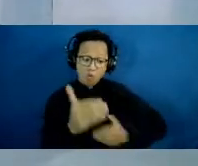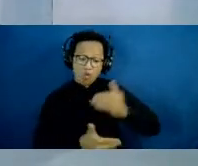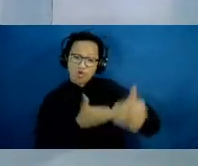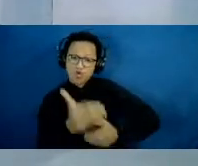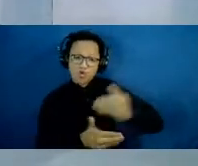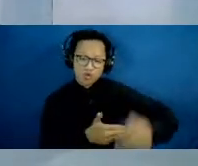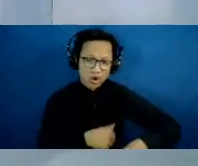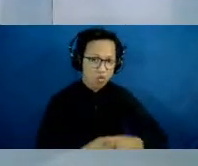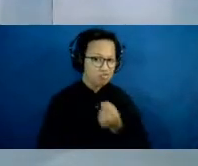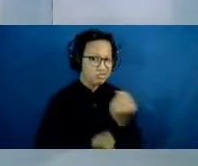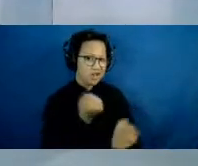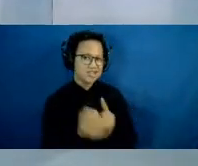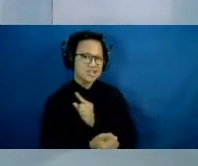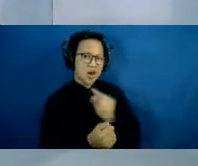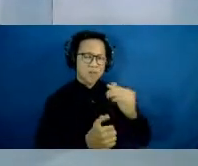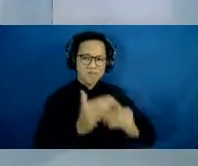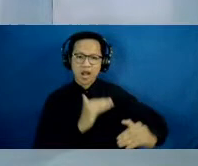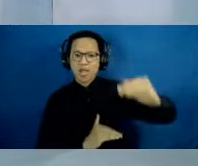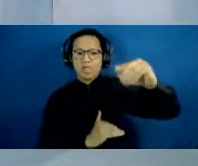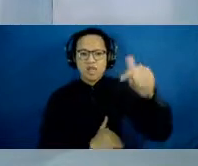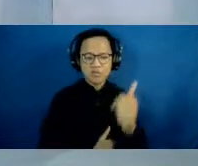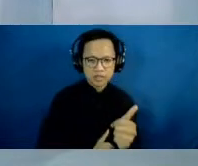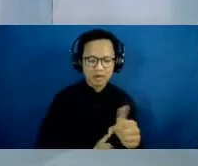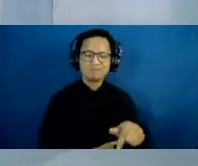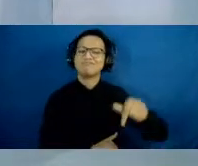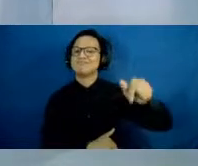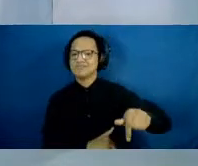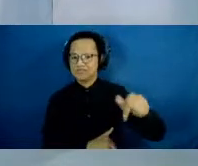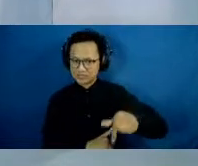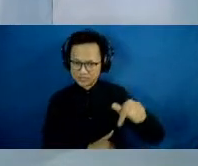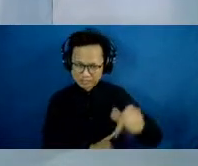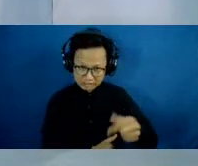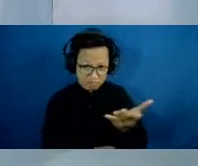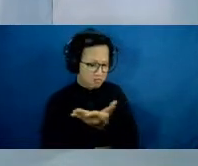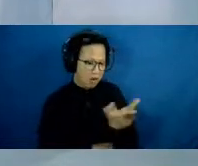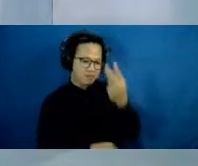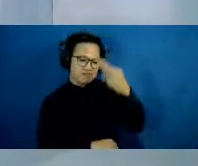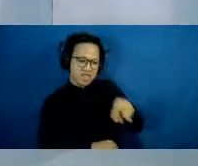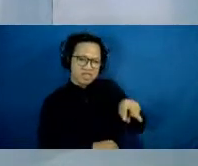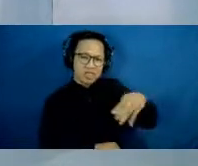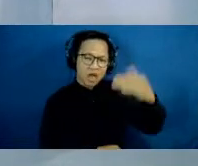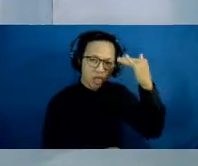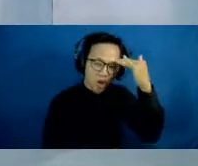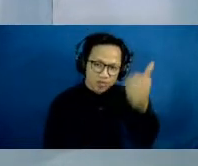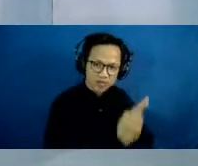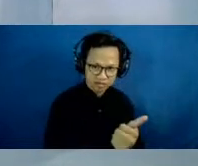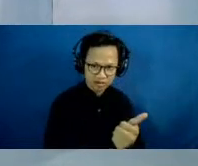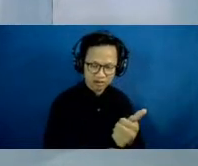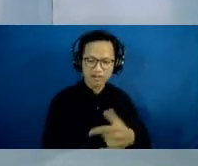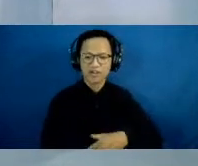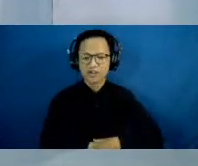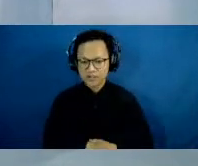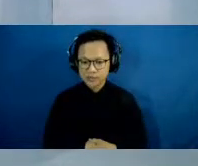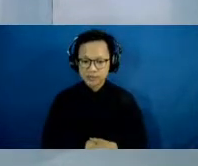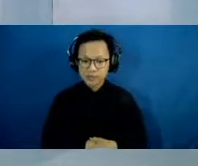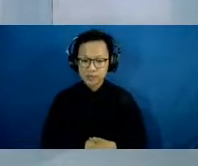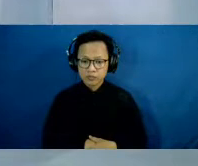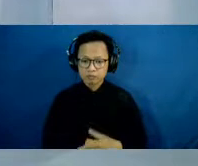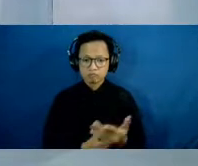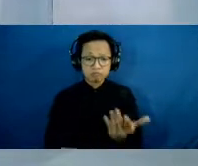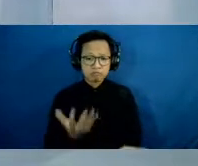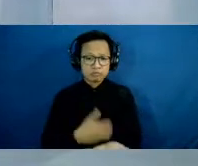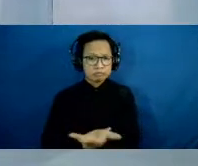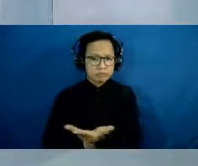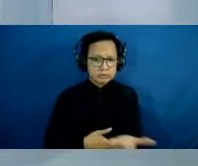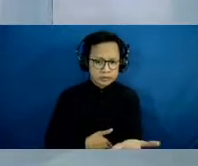sendiri. Nah, itu yang beberapa hal yang bisa diketahui oleh kawan-kawan BBI semua. Dan tentunya kita dari OJK, ini